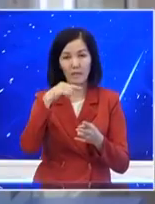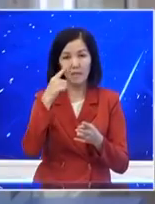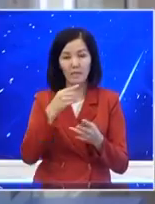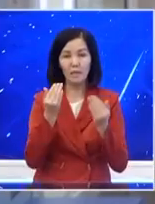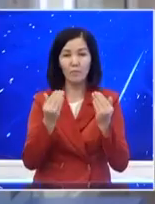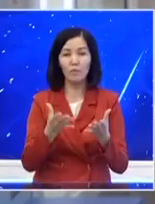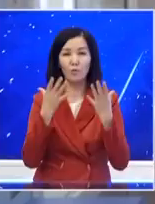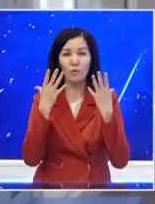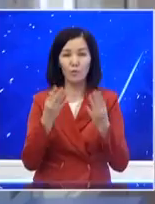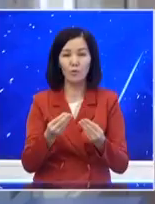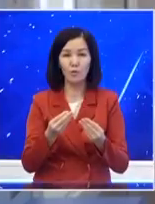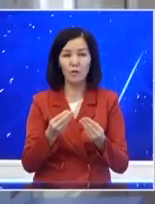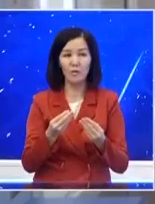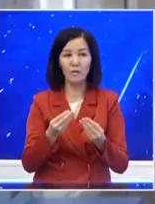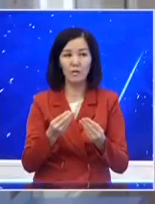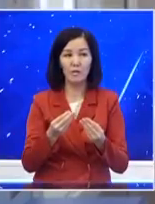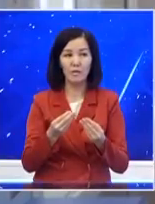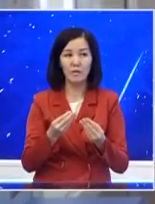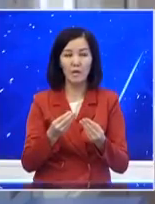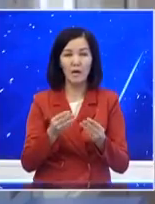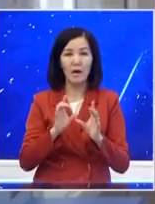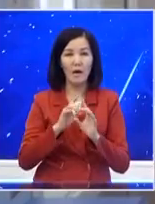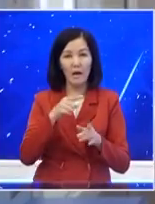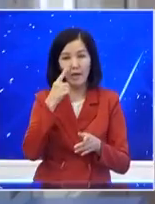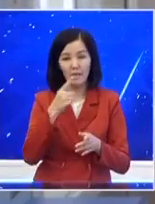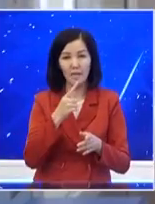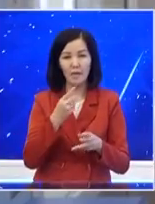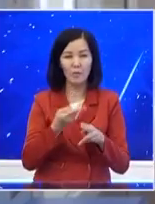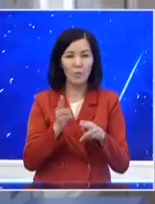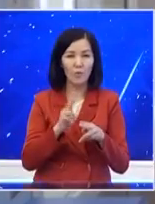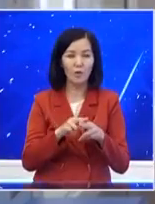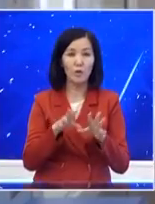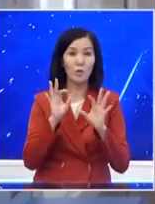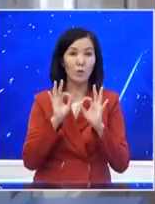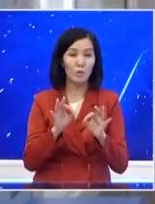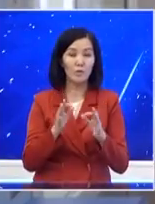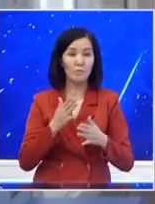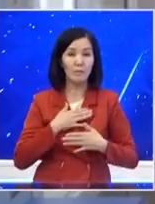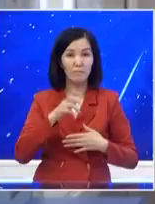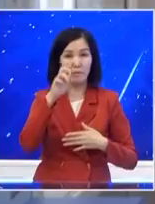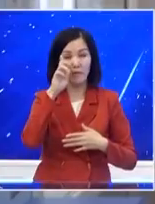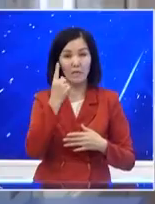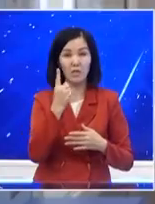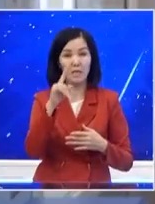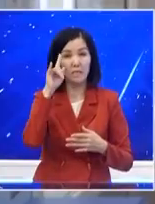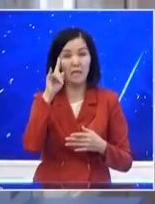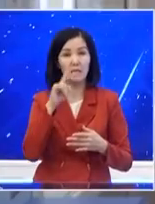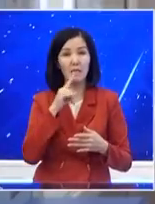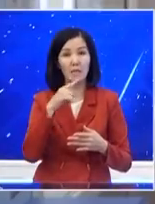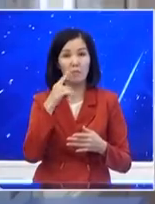күннің өзекті мәселесі ретінде көтеріліп жатыр. Бір шындығында бір өкінішті нәрсе сияқты. Себебі біз мемлекет болғаннан кейін жалғыз тіл мемлекеттік тіл болу